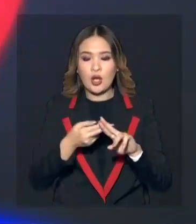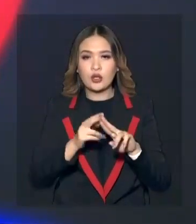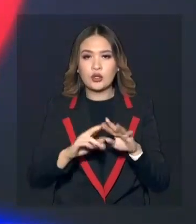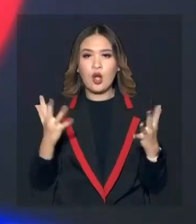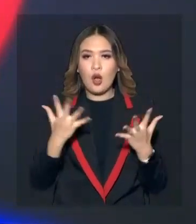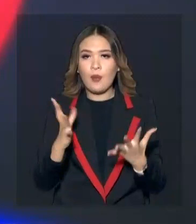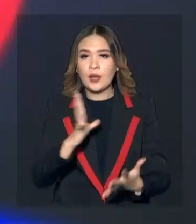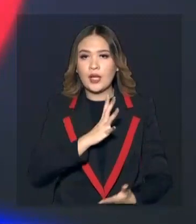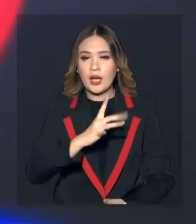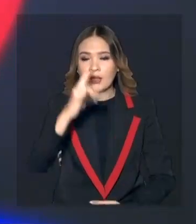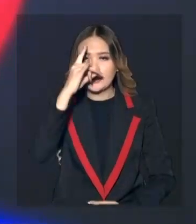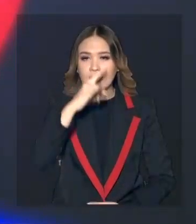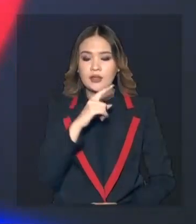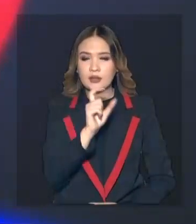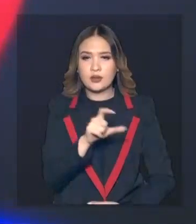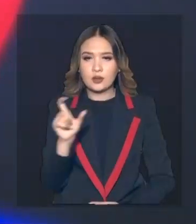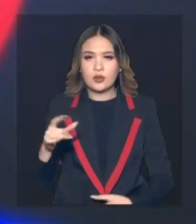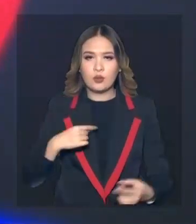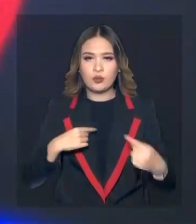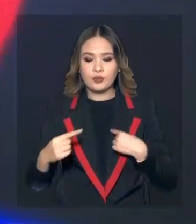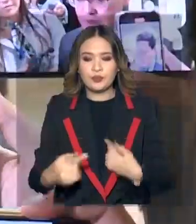которую наблюдают казахстанцы.